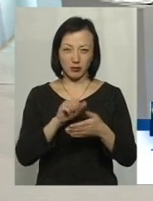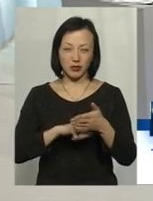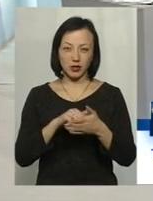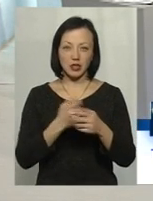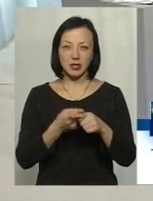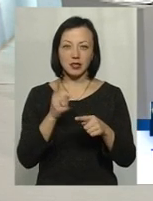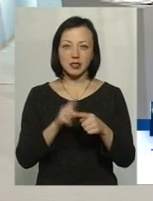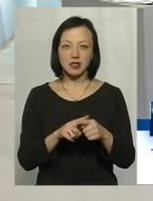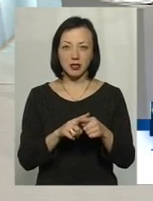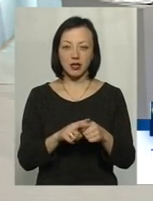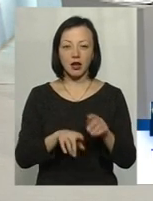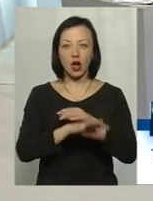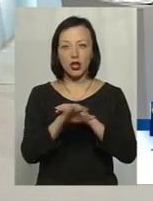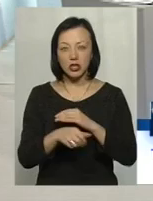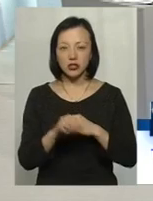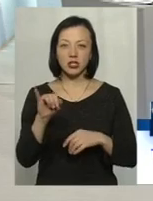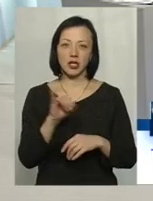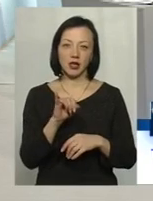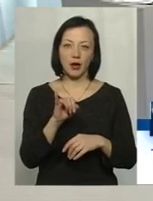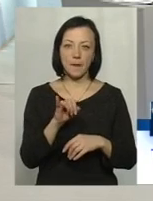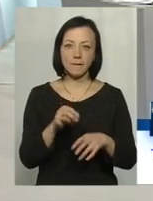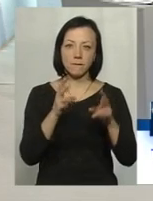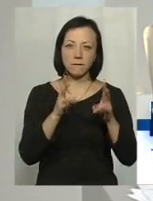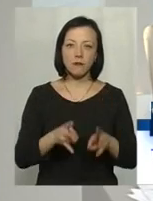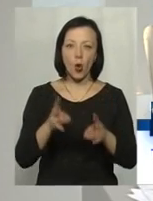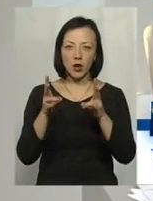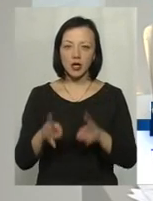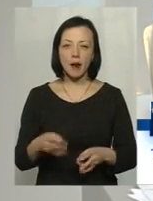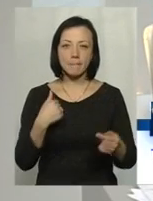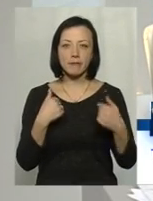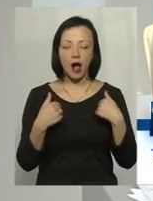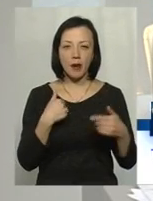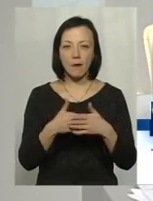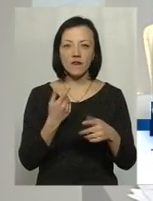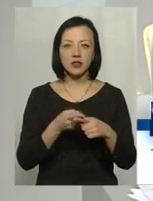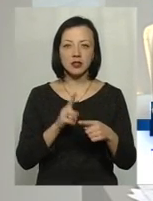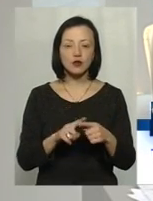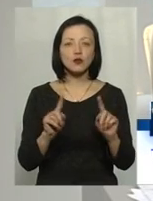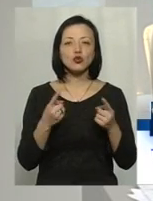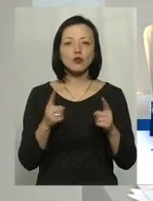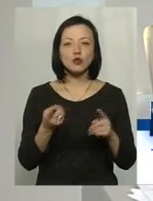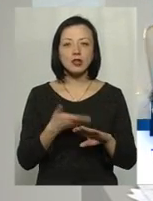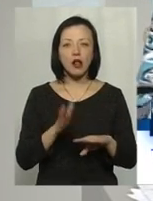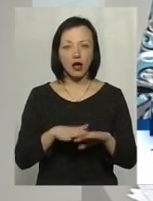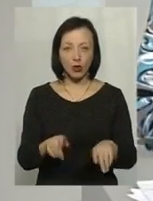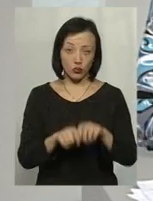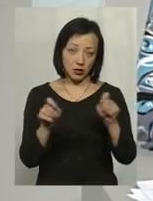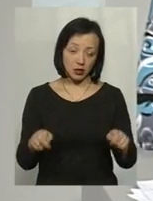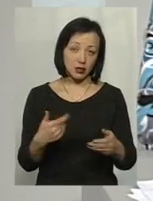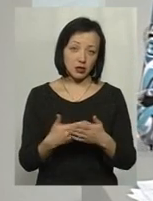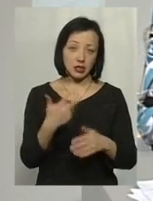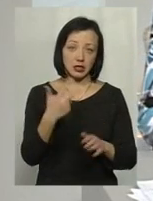от, саме от крадіжки, ми потерпаємо від них. В чому складність розкриття? Розкриття, здавалося